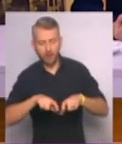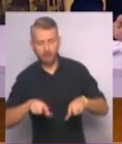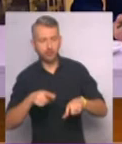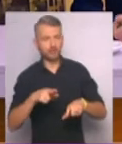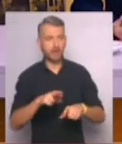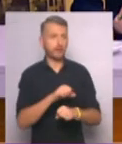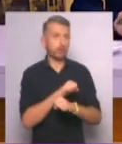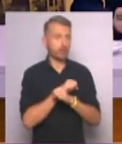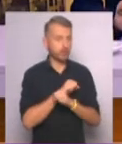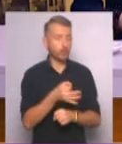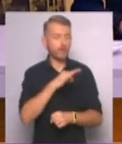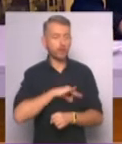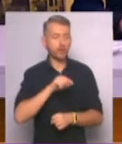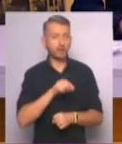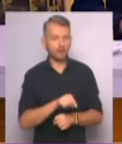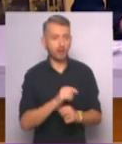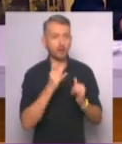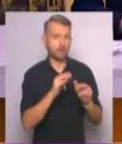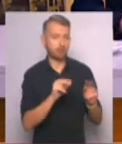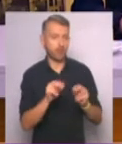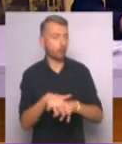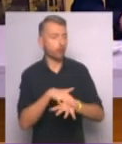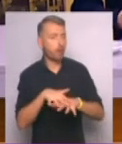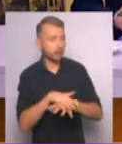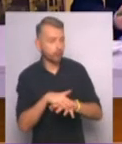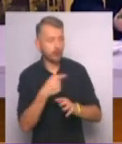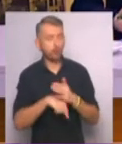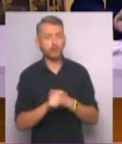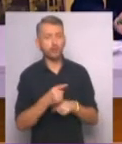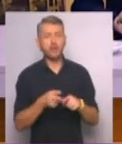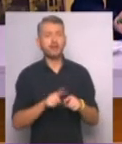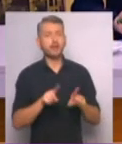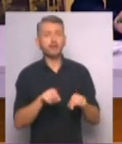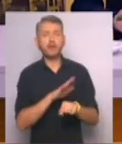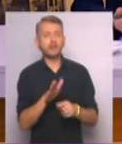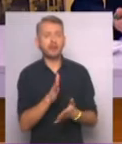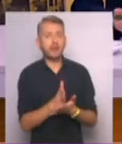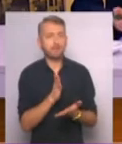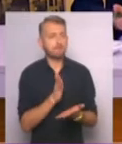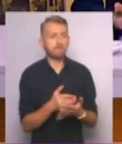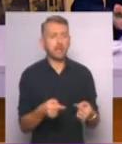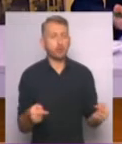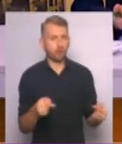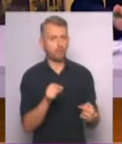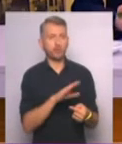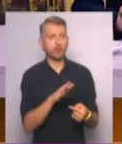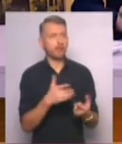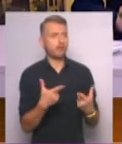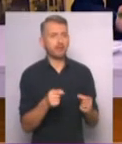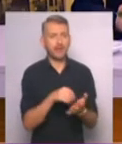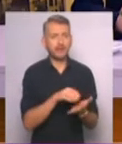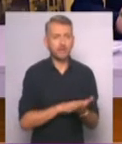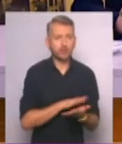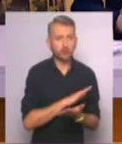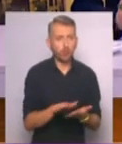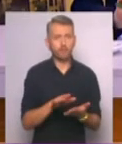і використати це на благо тої ж самої громадськості, оскільки ну це навіть не є майном, оскільки воно не є ніде не зареєстровано, ні